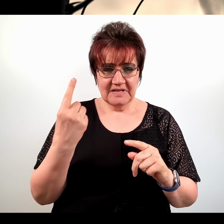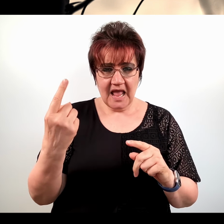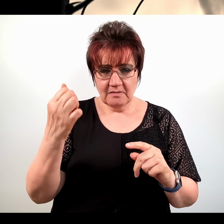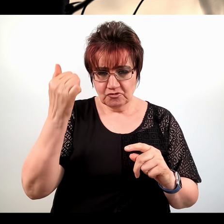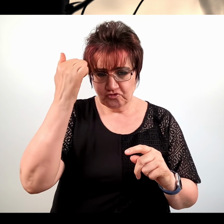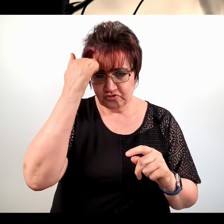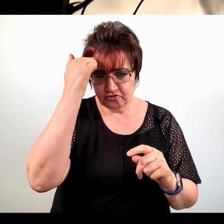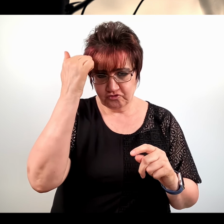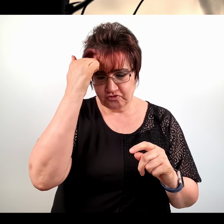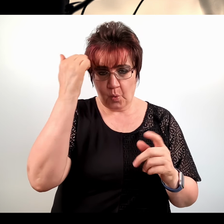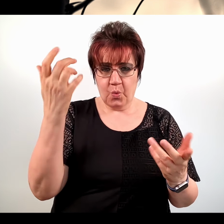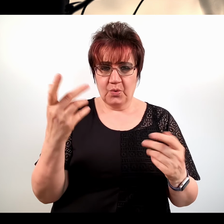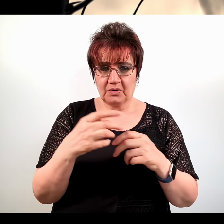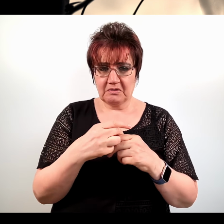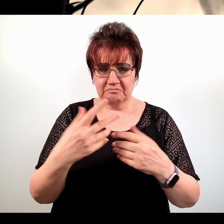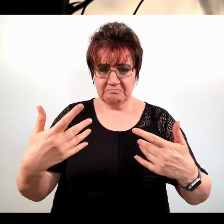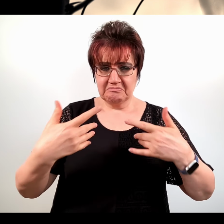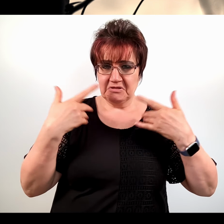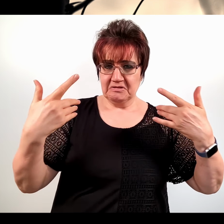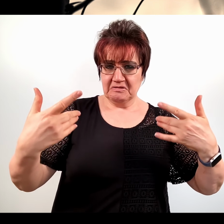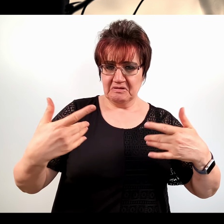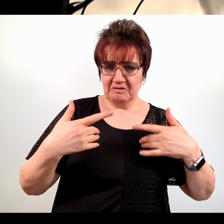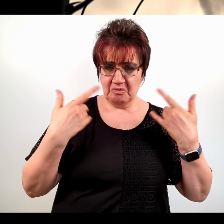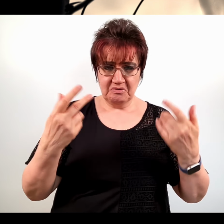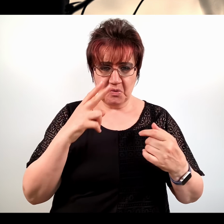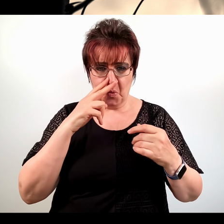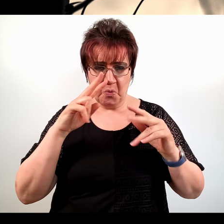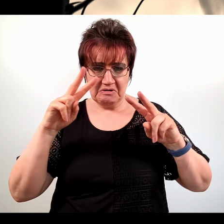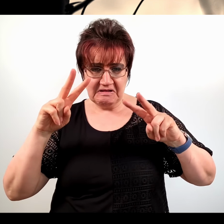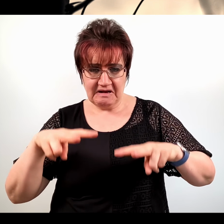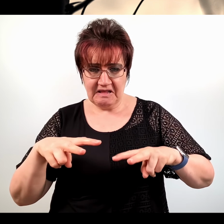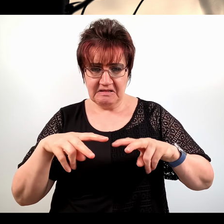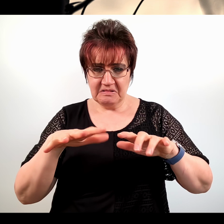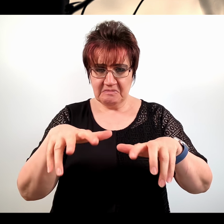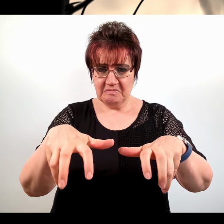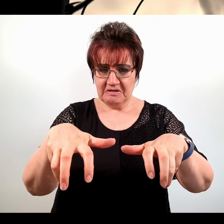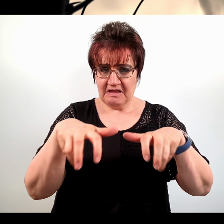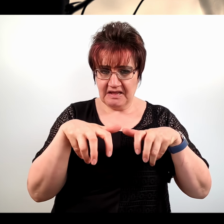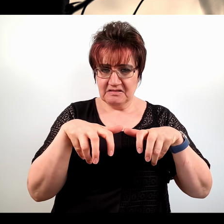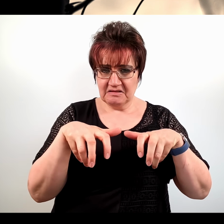sturer, egoistischer, ungerechter und geiziger Bauer.